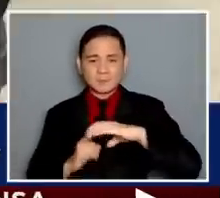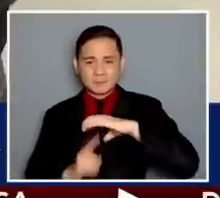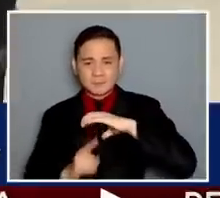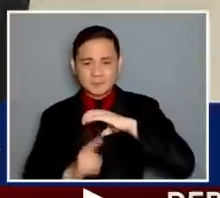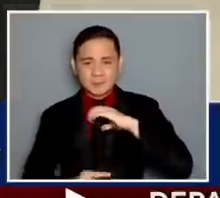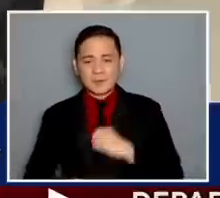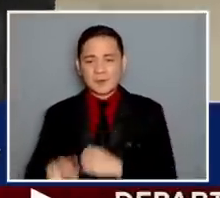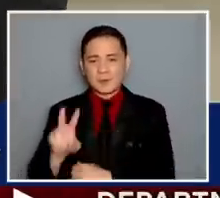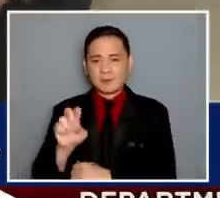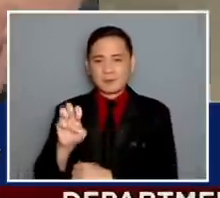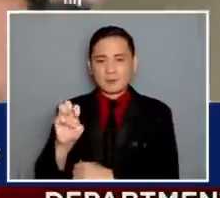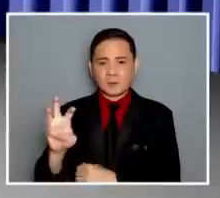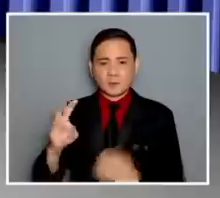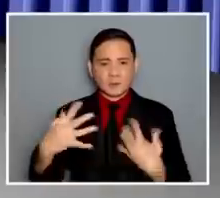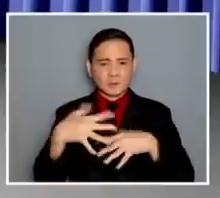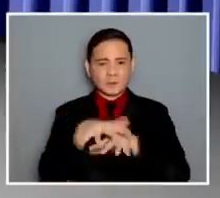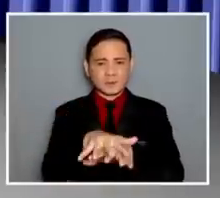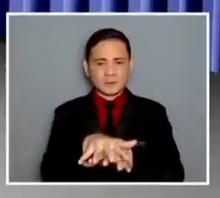View.